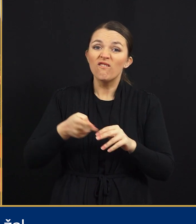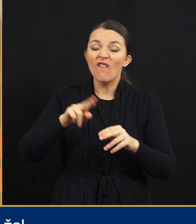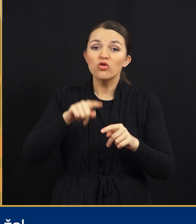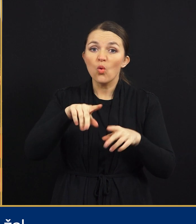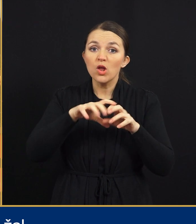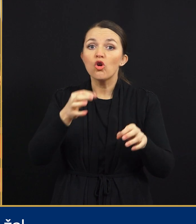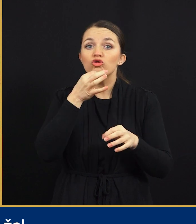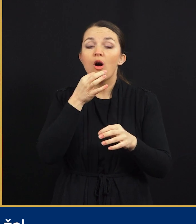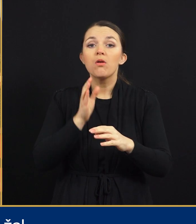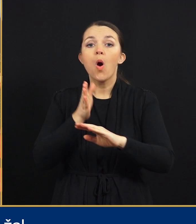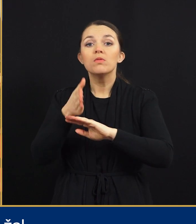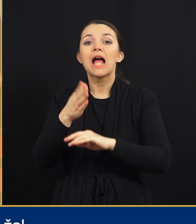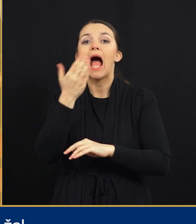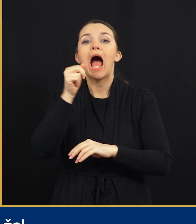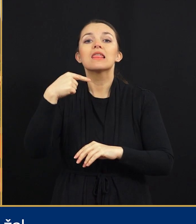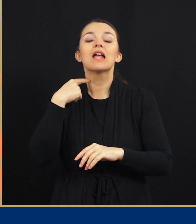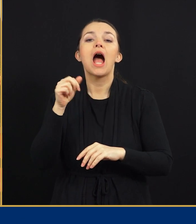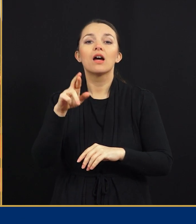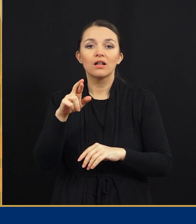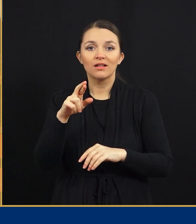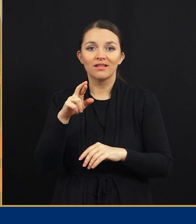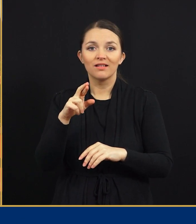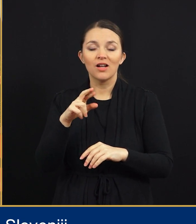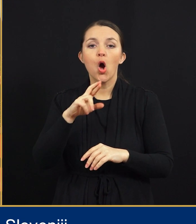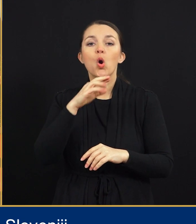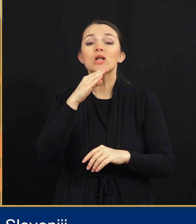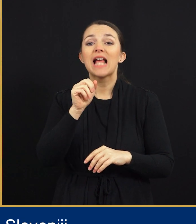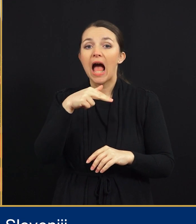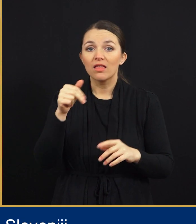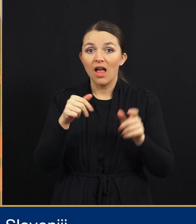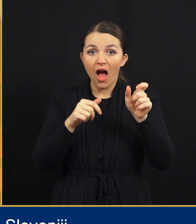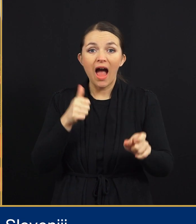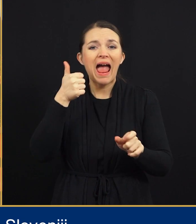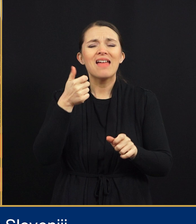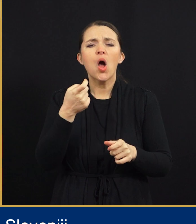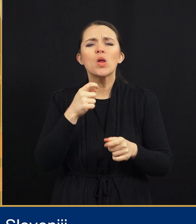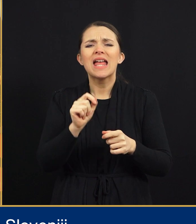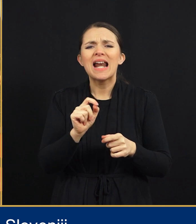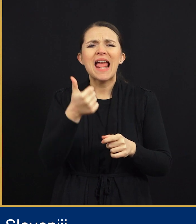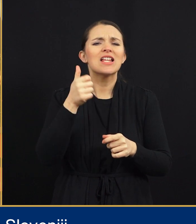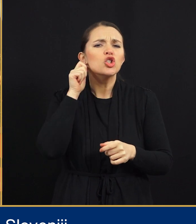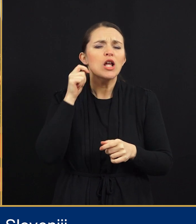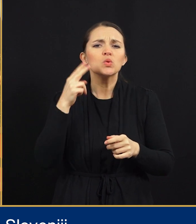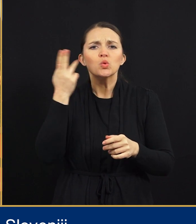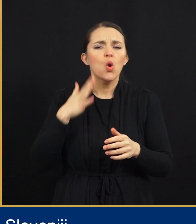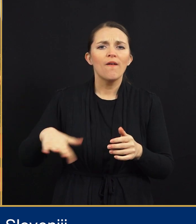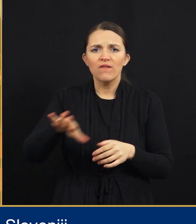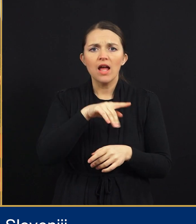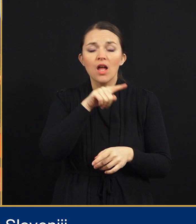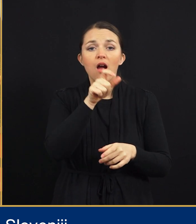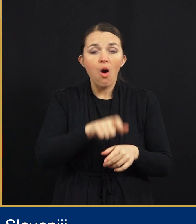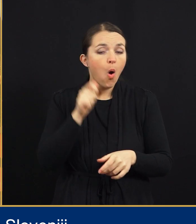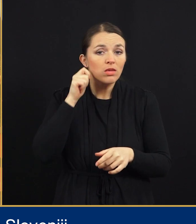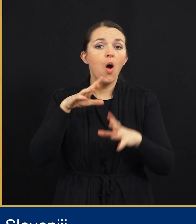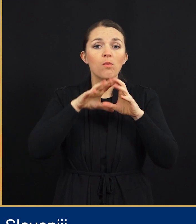storilo ob obisku hangarja. Rozana je ena redkih žensk v Sloveniji, ki